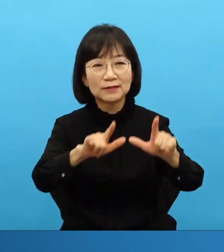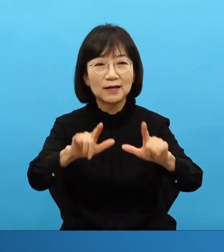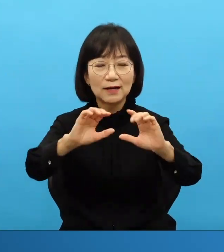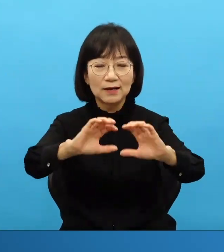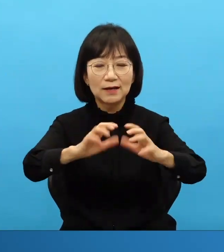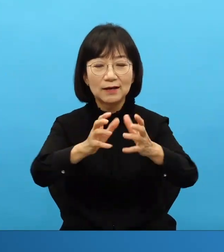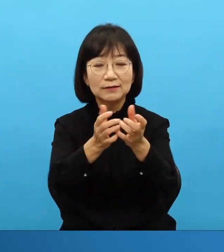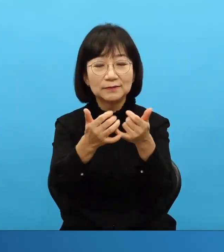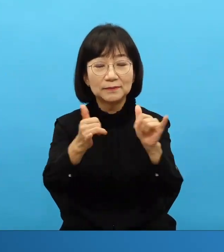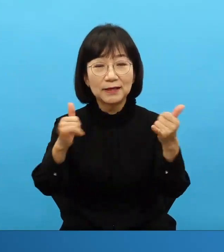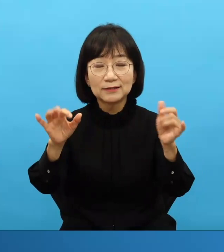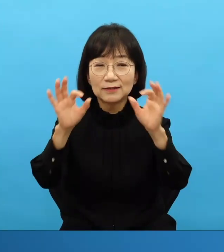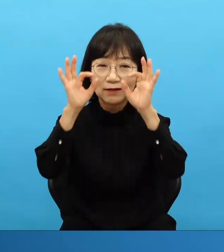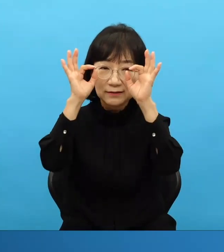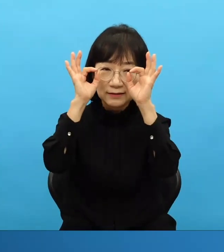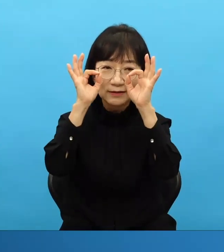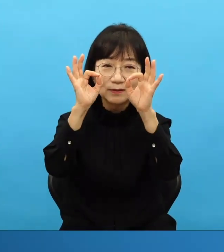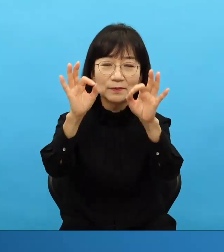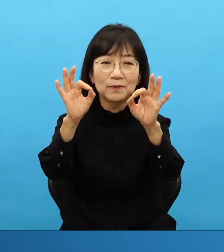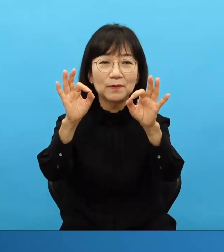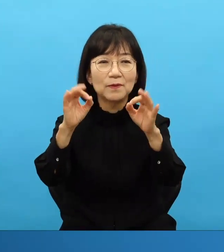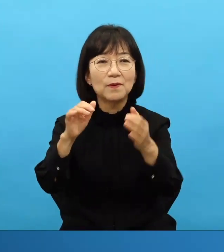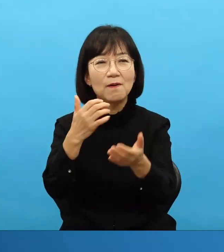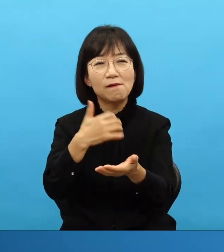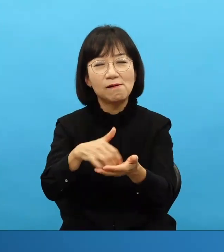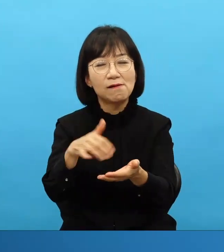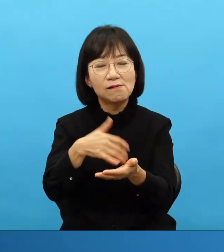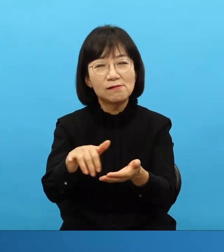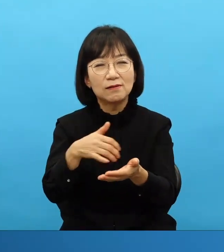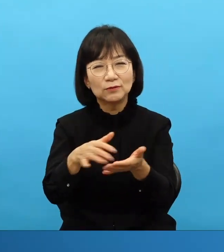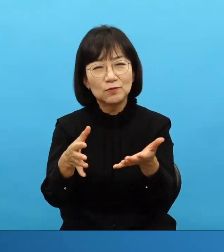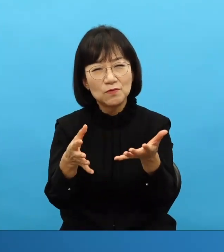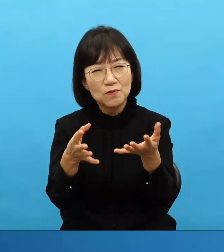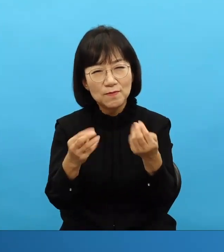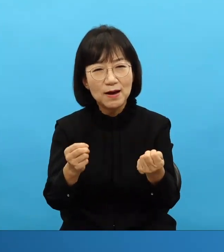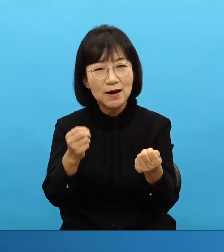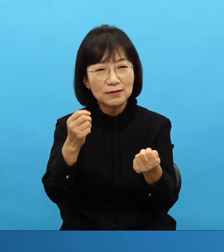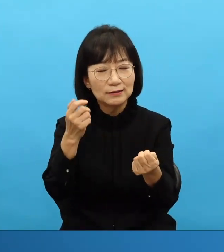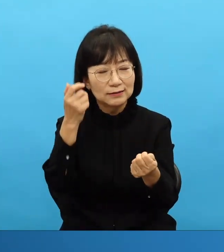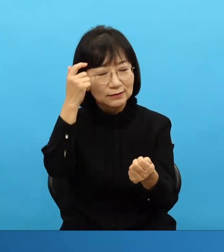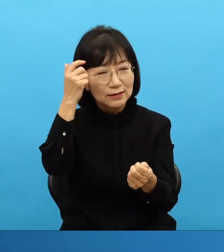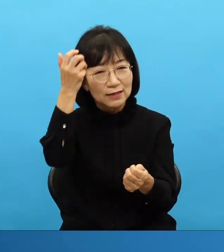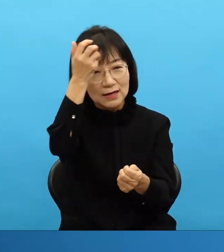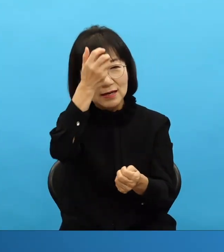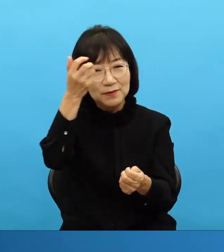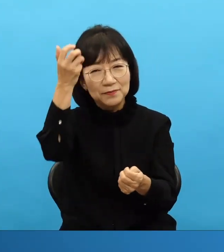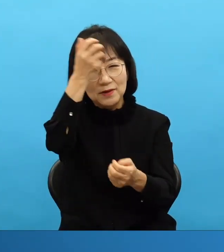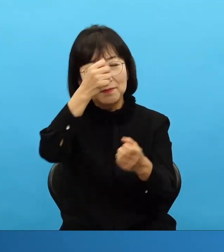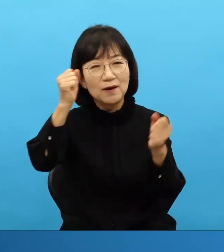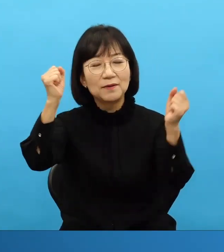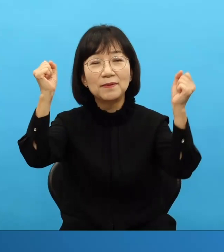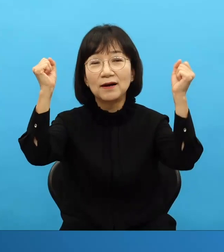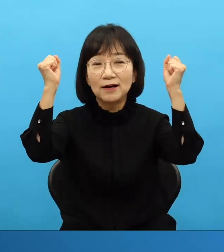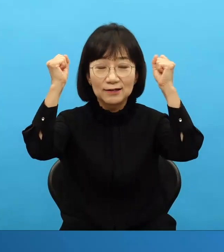허감에 사는 백성들을 보라 수많은